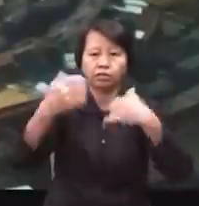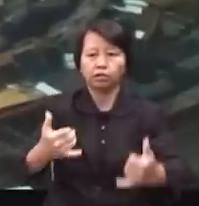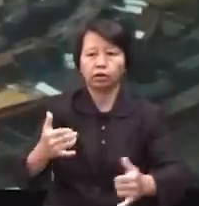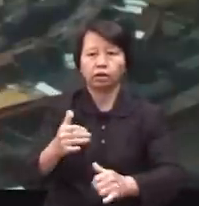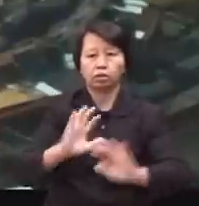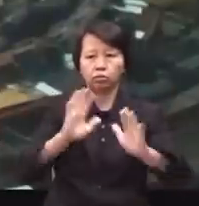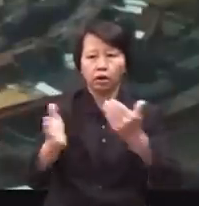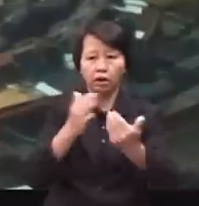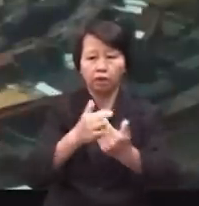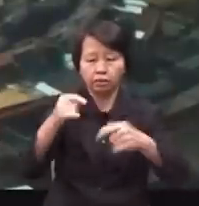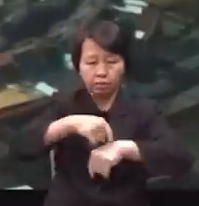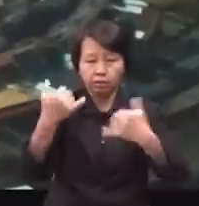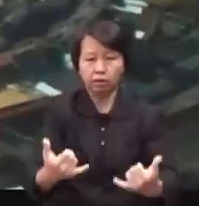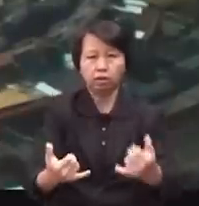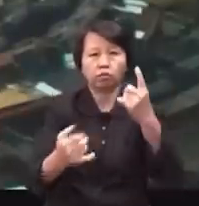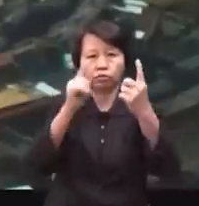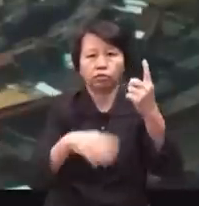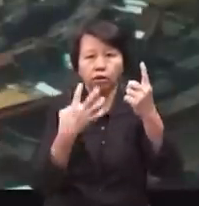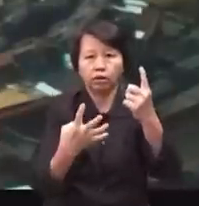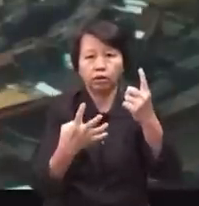Tuhan Yesus melaksanakan